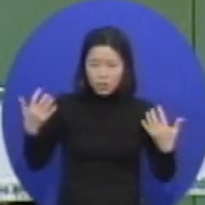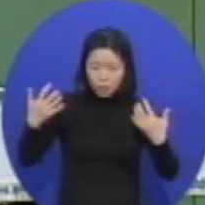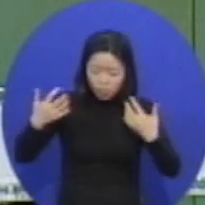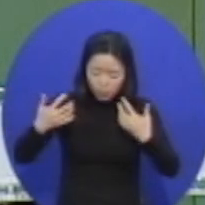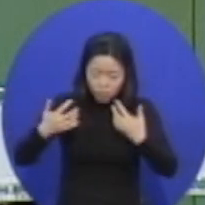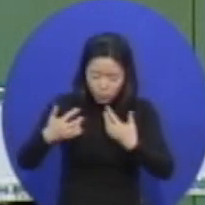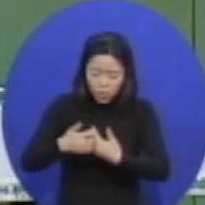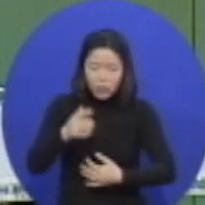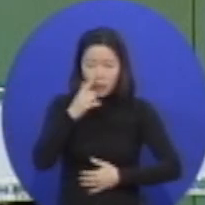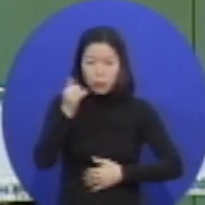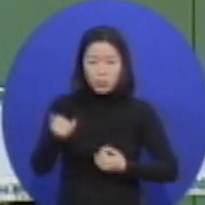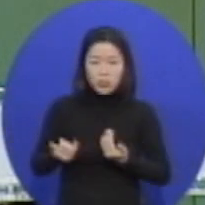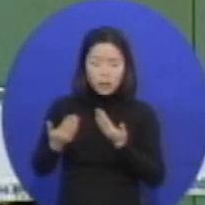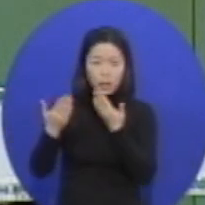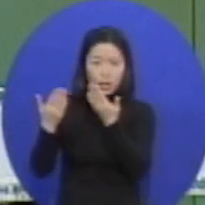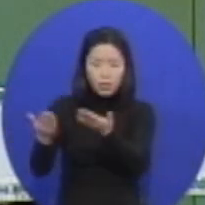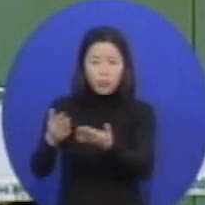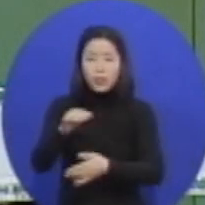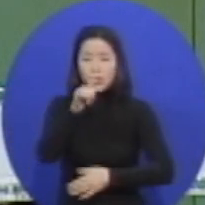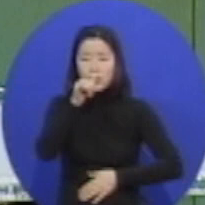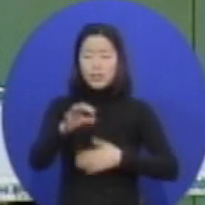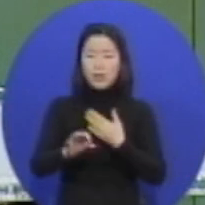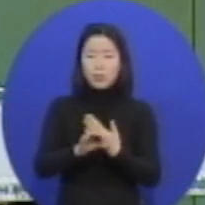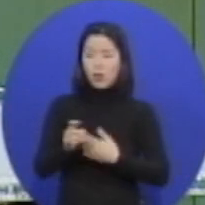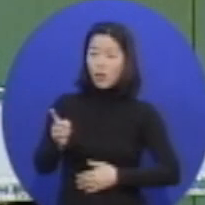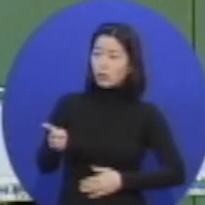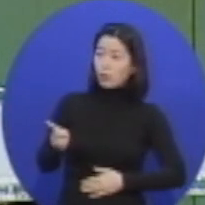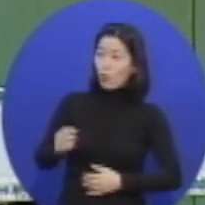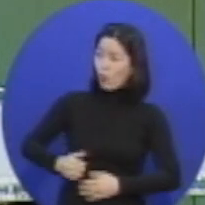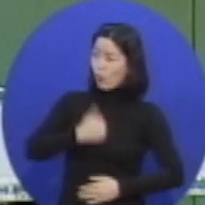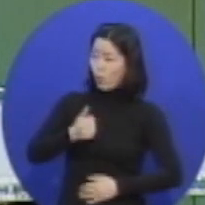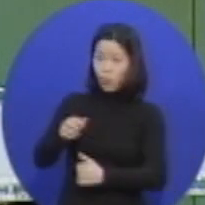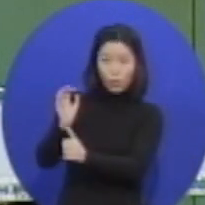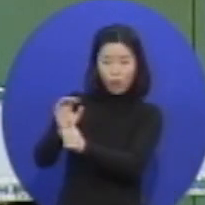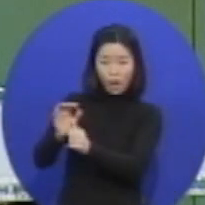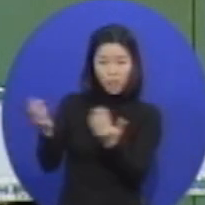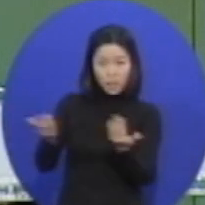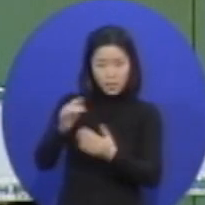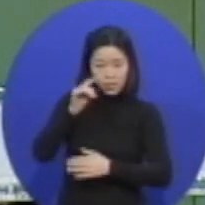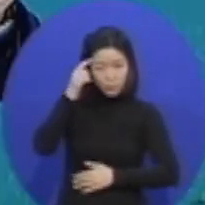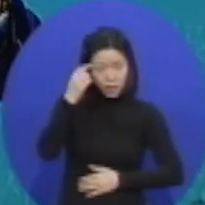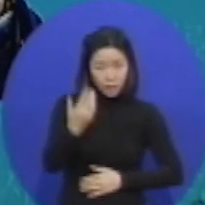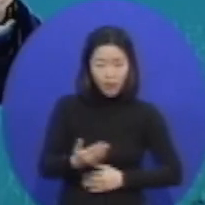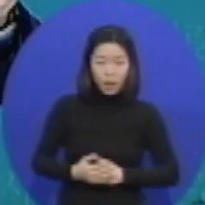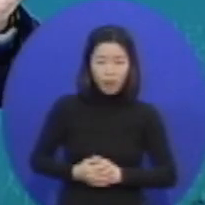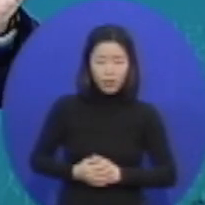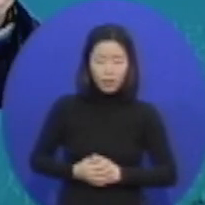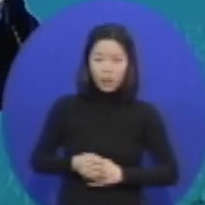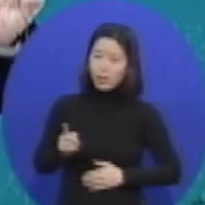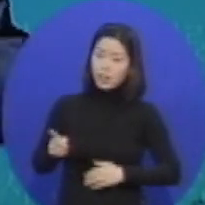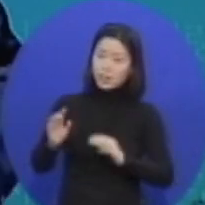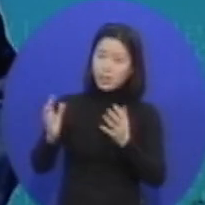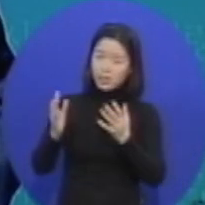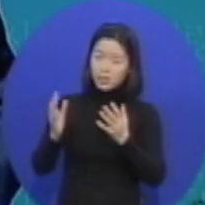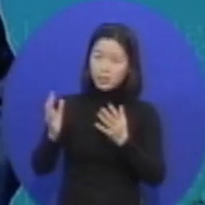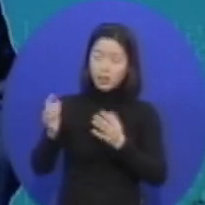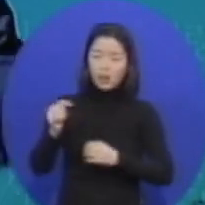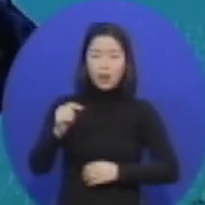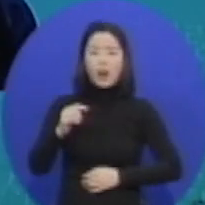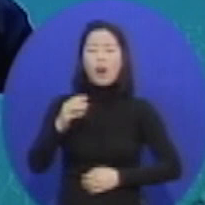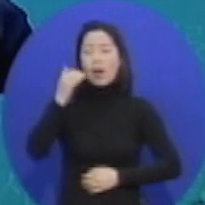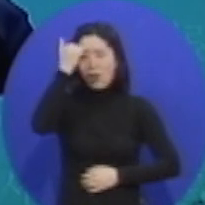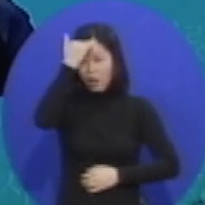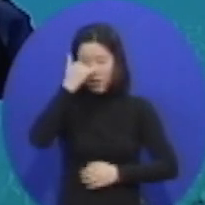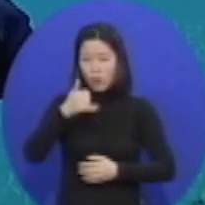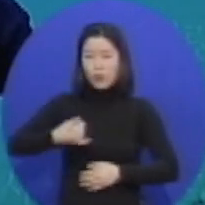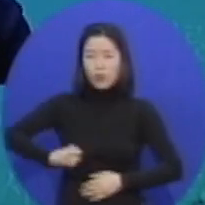드렸다면 그 화내고 야단칠 일이에요 아아 이 아이가 정말 교자 구나